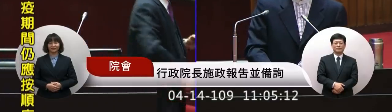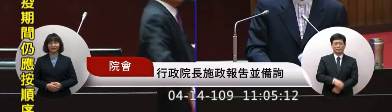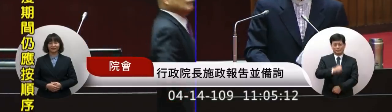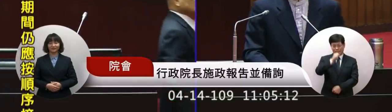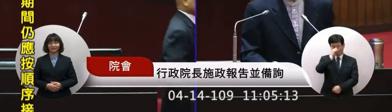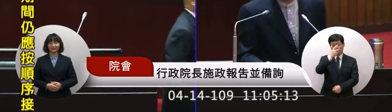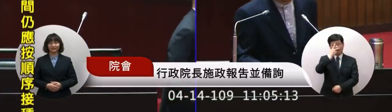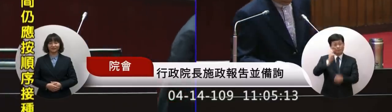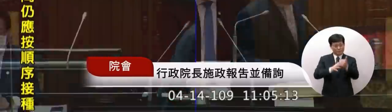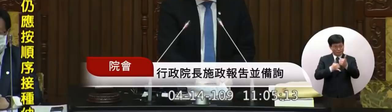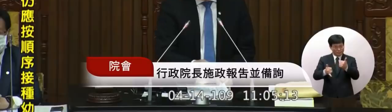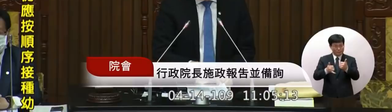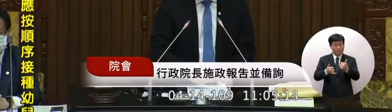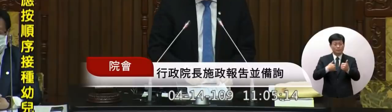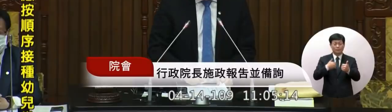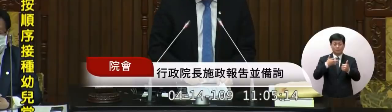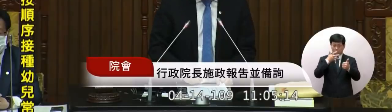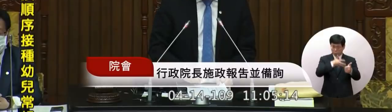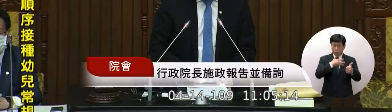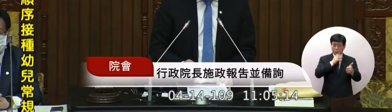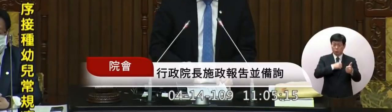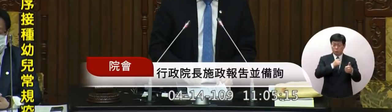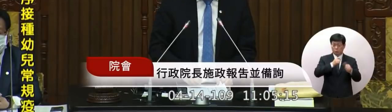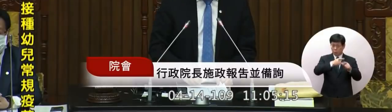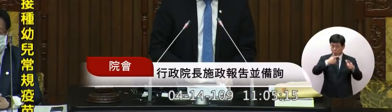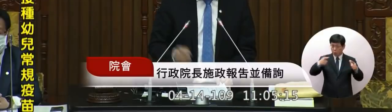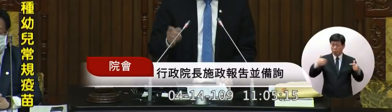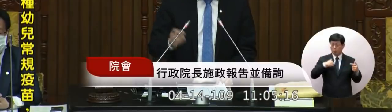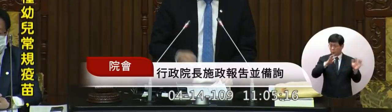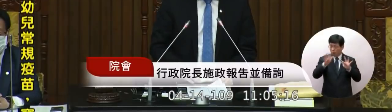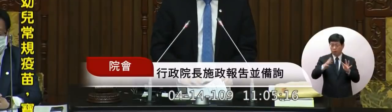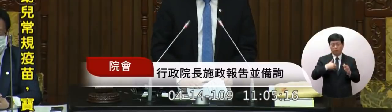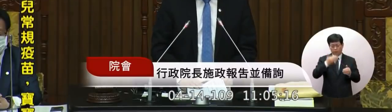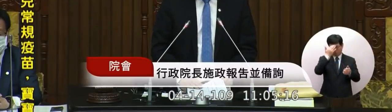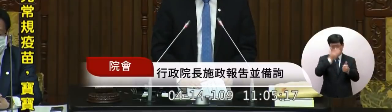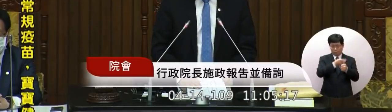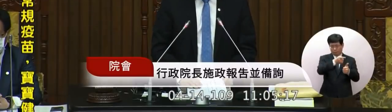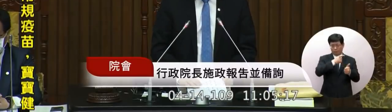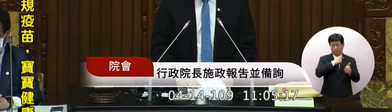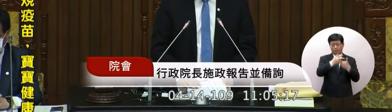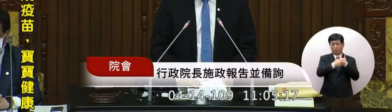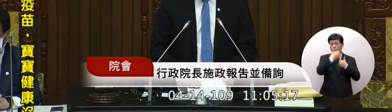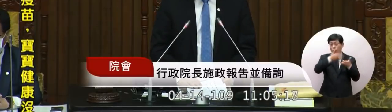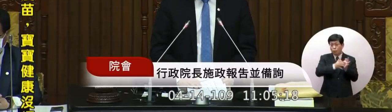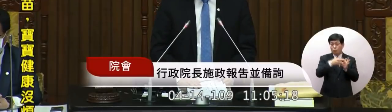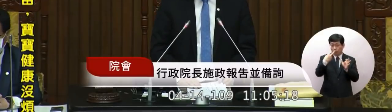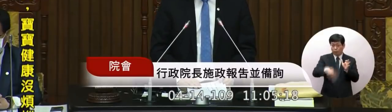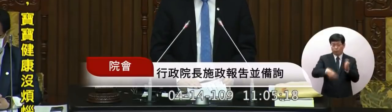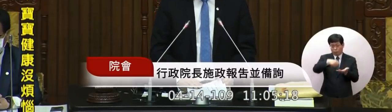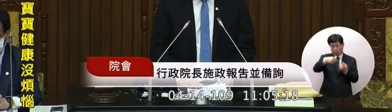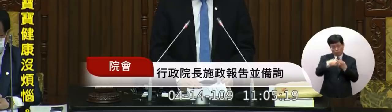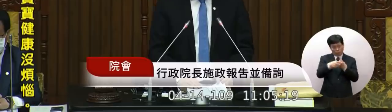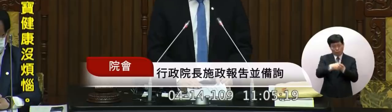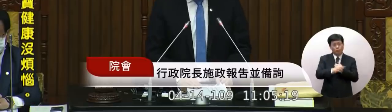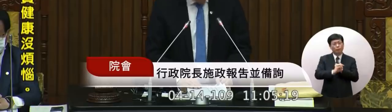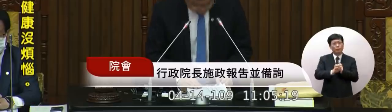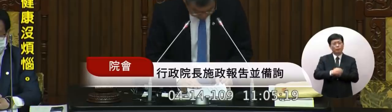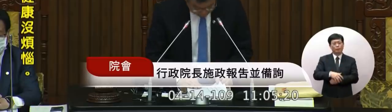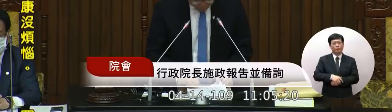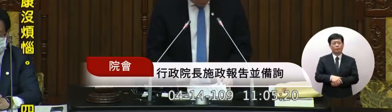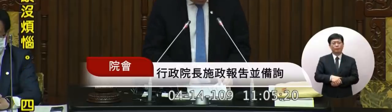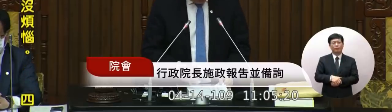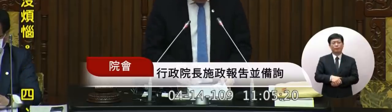好，赖委员那个问到的各个个案哈，请那个卫福部再研究一下哈。